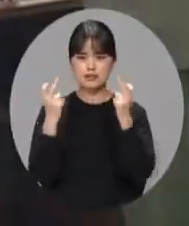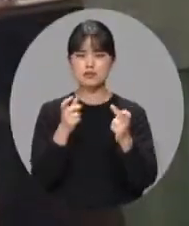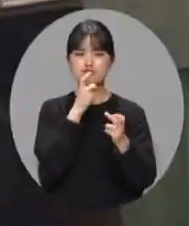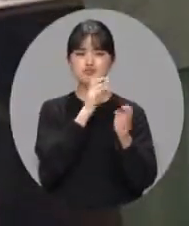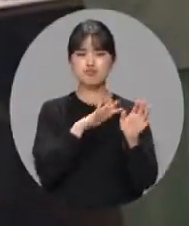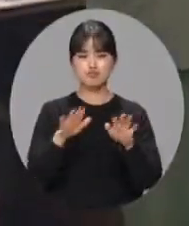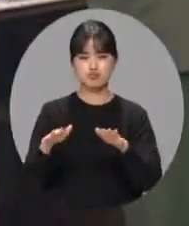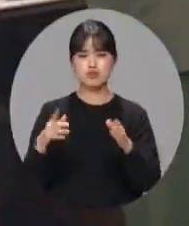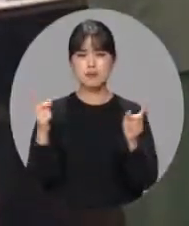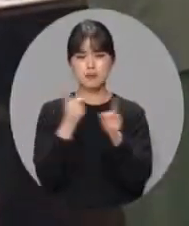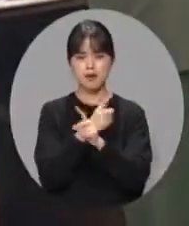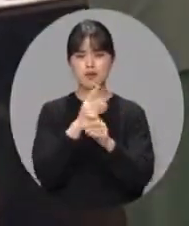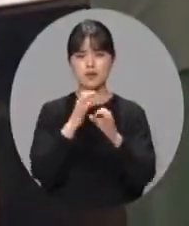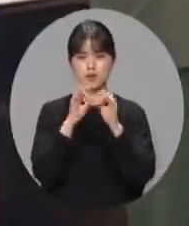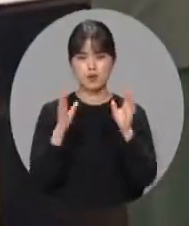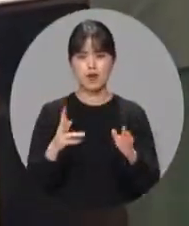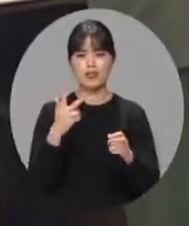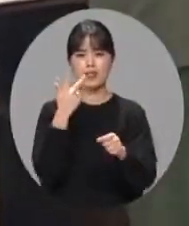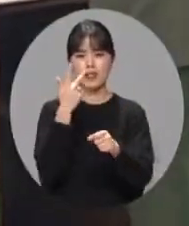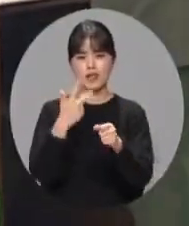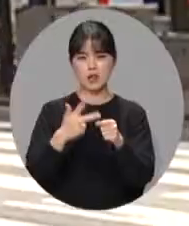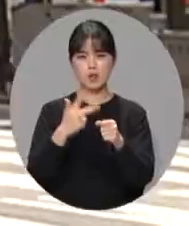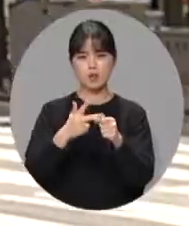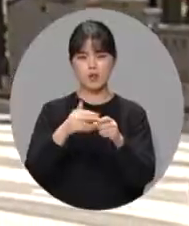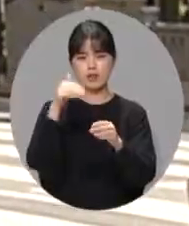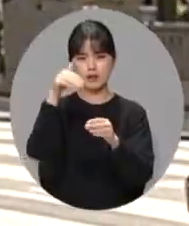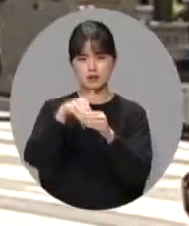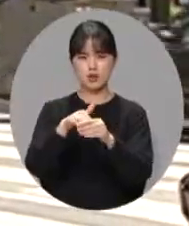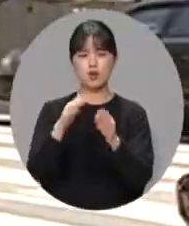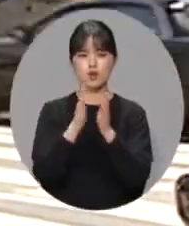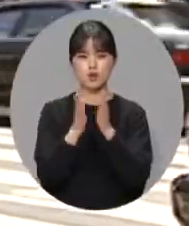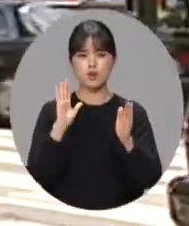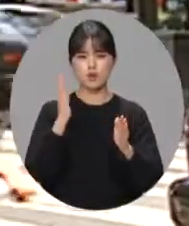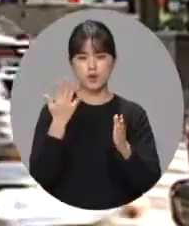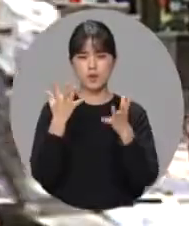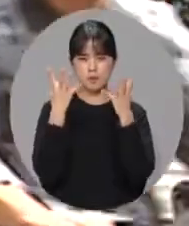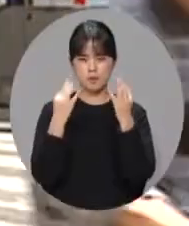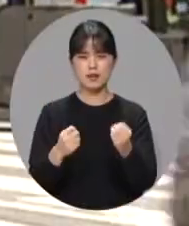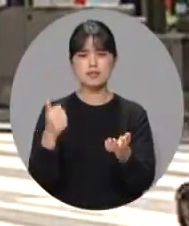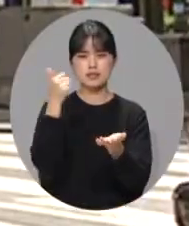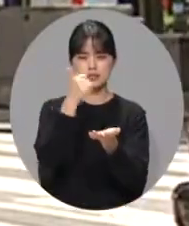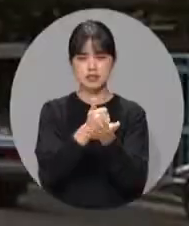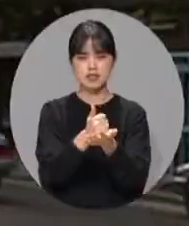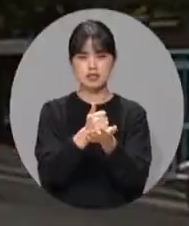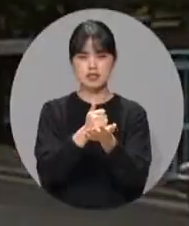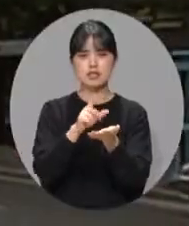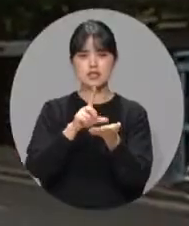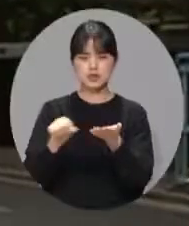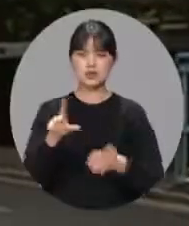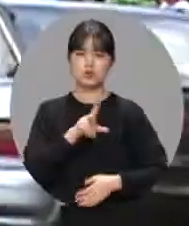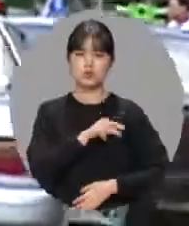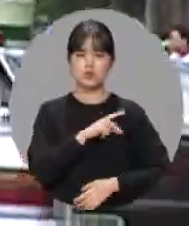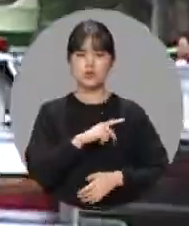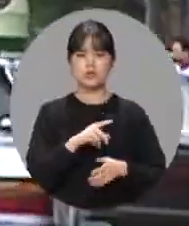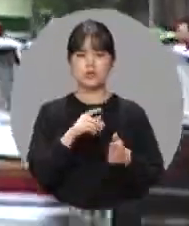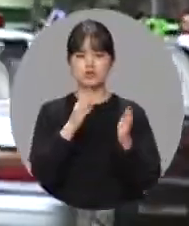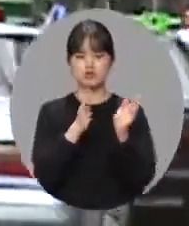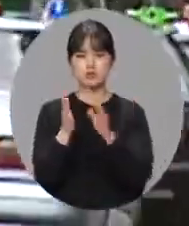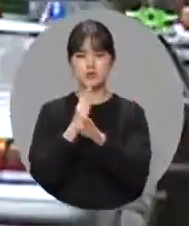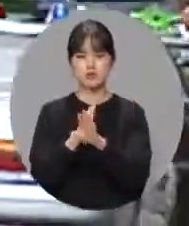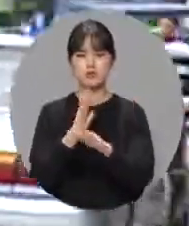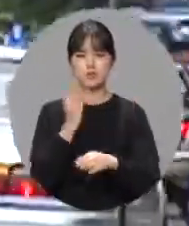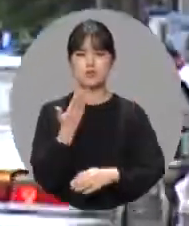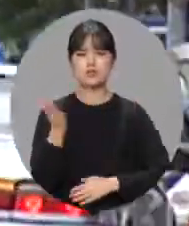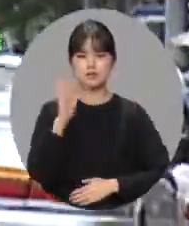동안 7번의 동시지방선거가 치러졌고 수많은 단체장과 기초, 광역 의원들이 명멸했지만